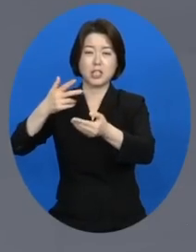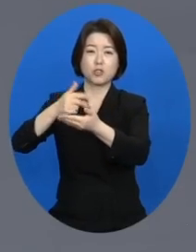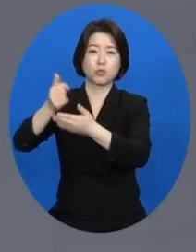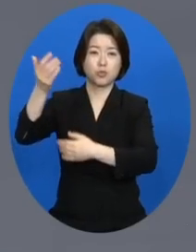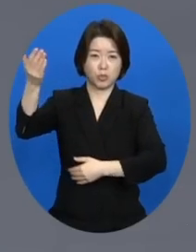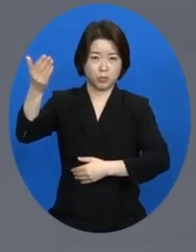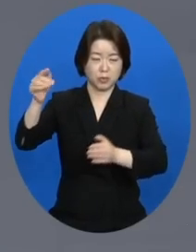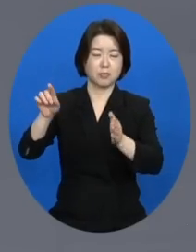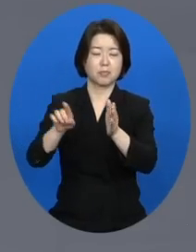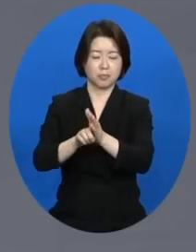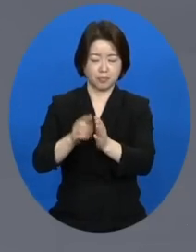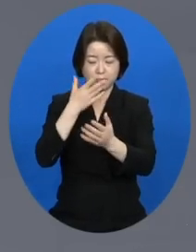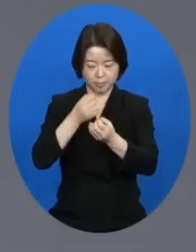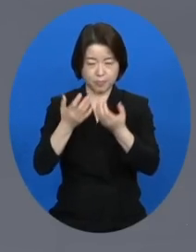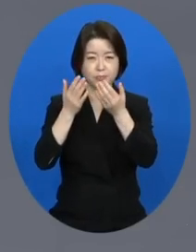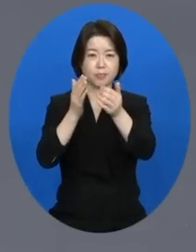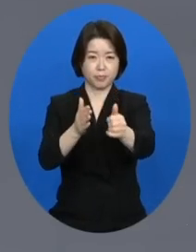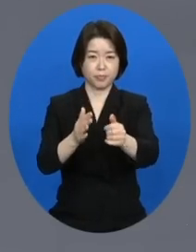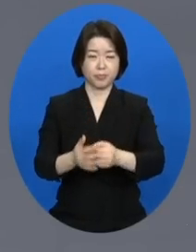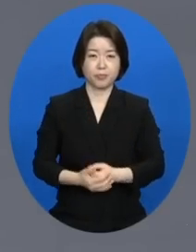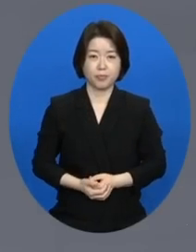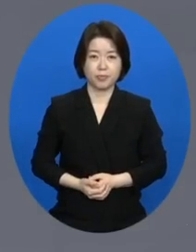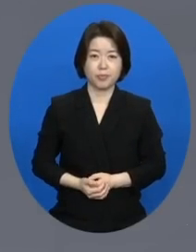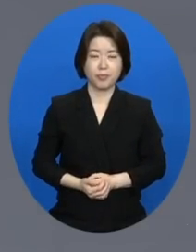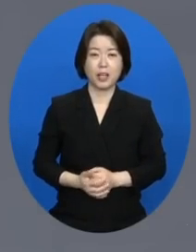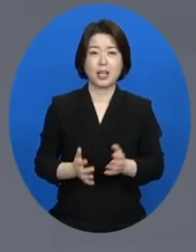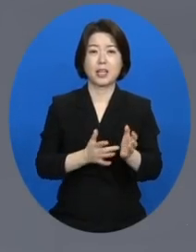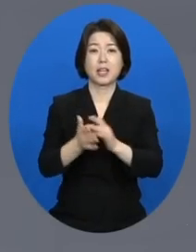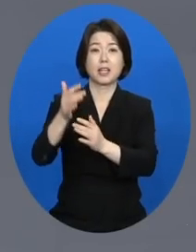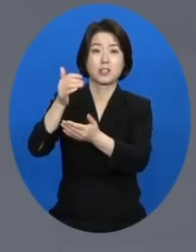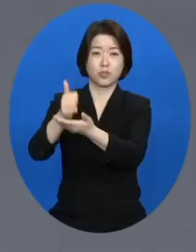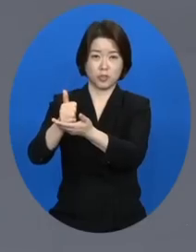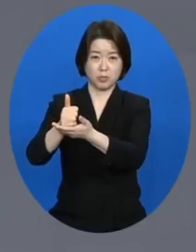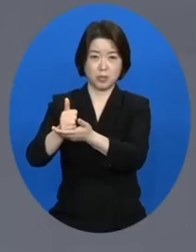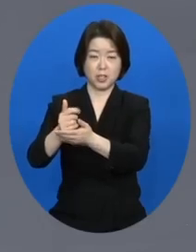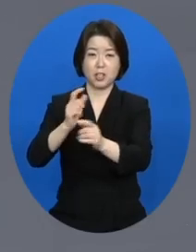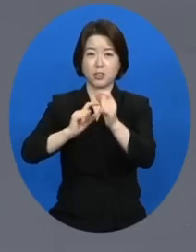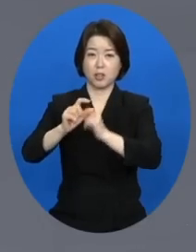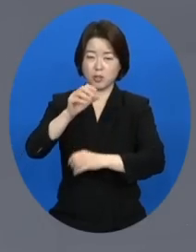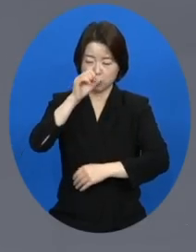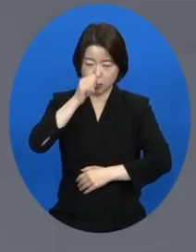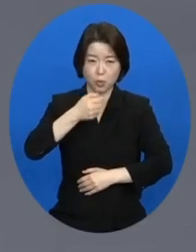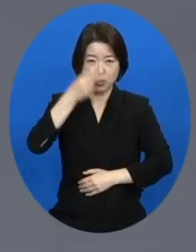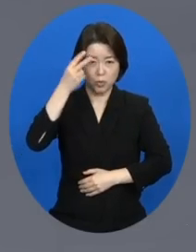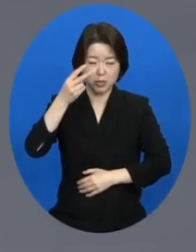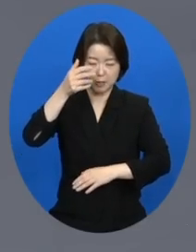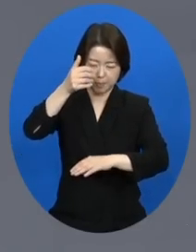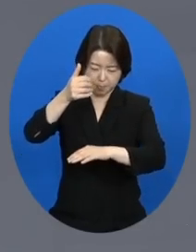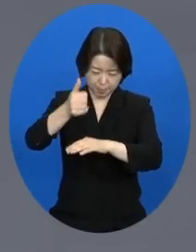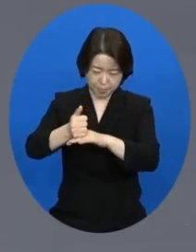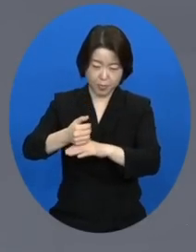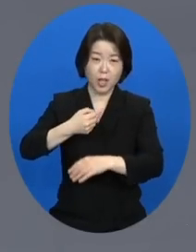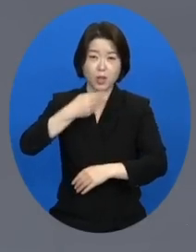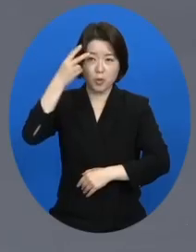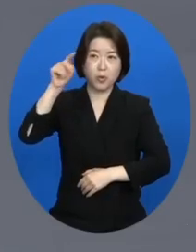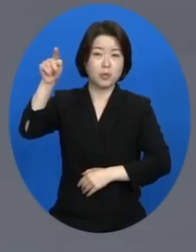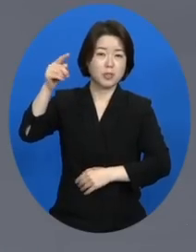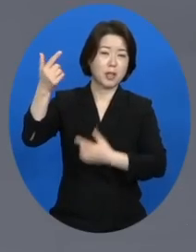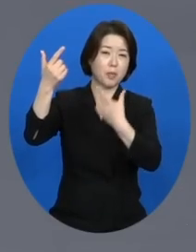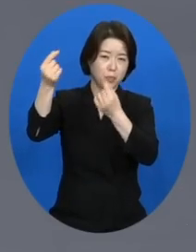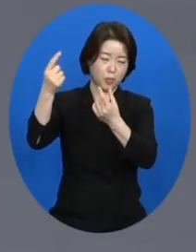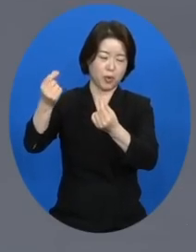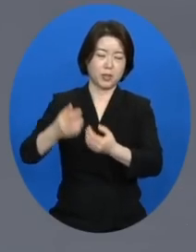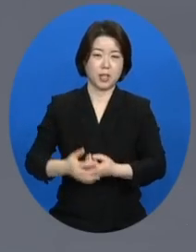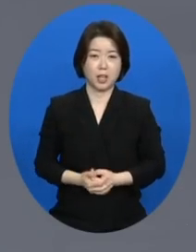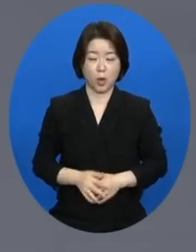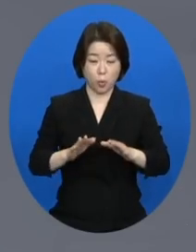주님이신 줄로 믿으시길 축복합니다. 바로 예수님이 더 나은 요셉, 궁극적인 요셉이에요. 우리는